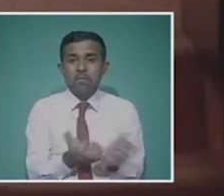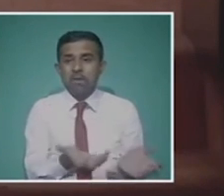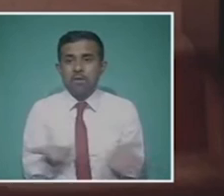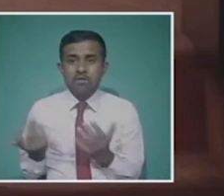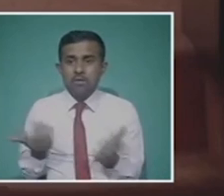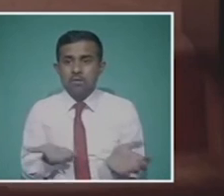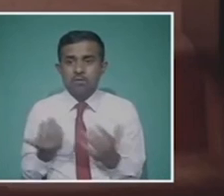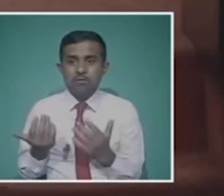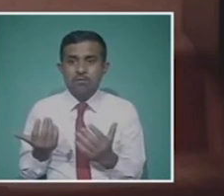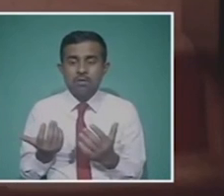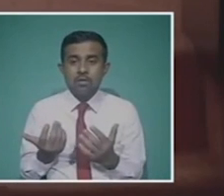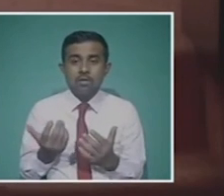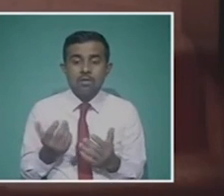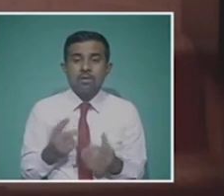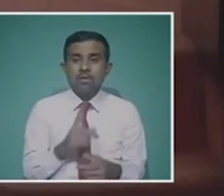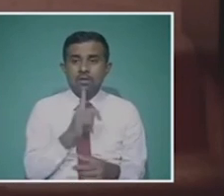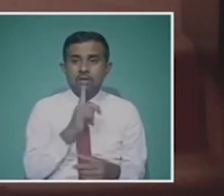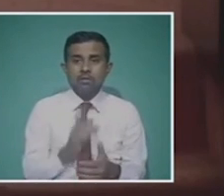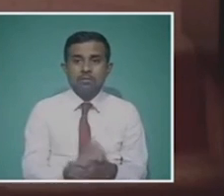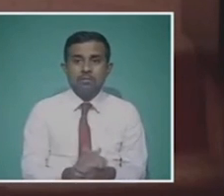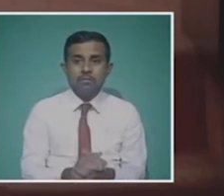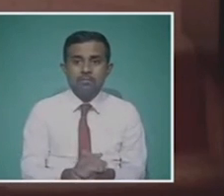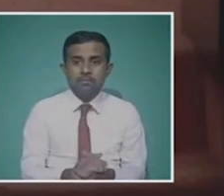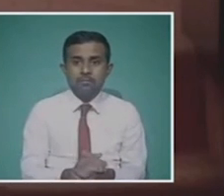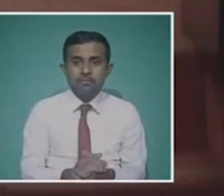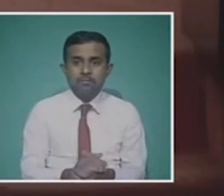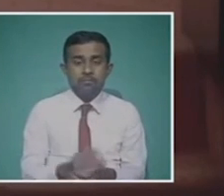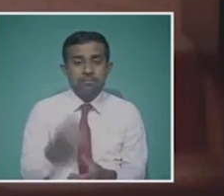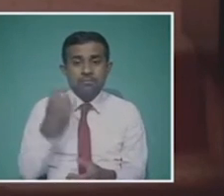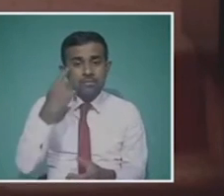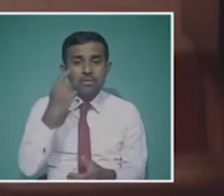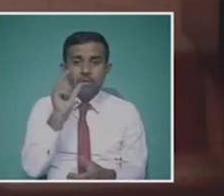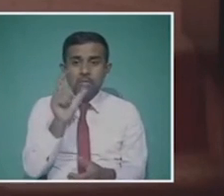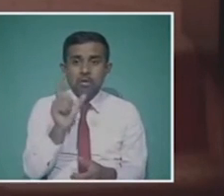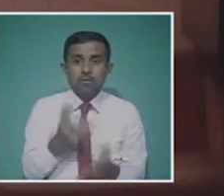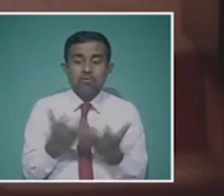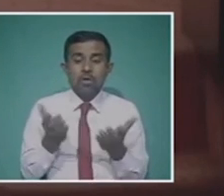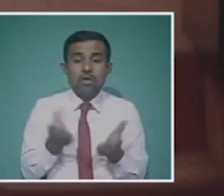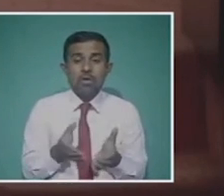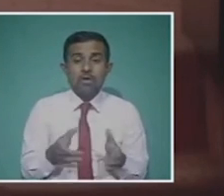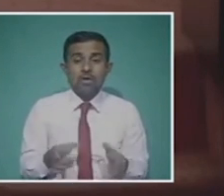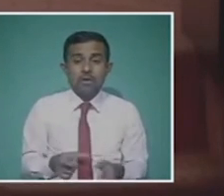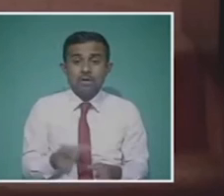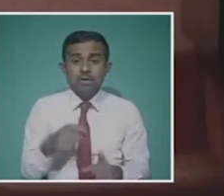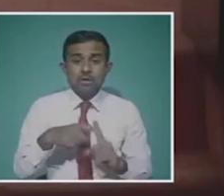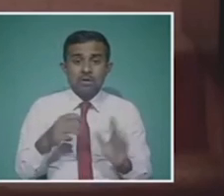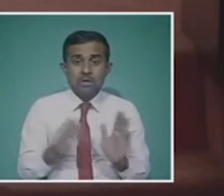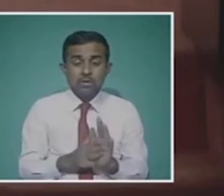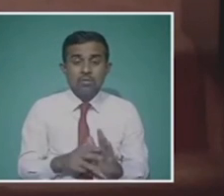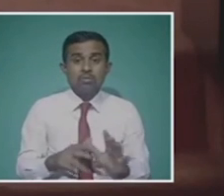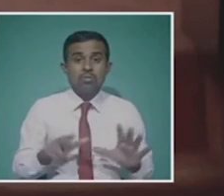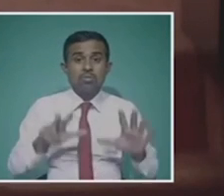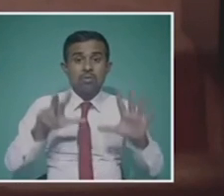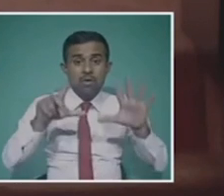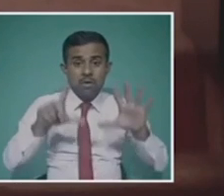කියලයි වනජීවී දෙපාර්තමේන්තුව කරන්නේ. ඉතින් නිකන් හිතලා බලන්න මේ වගේ විශාල අගල් කිලෝමීටර් 7000ක් රටේ